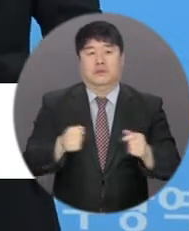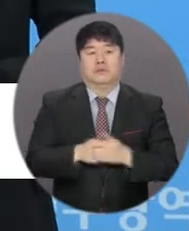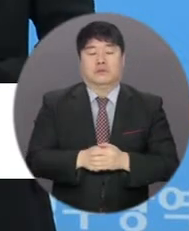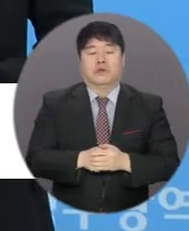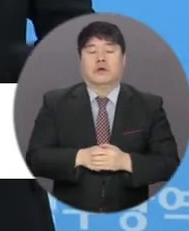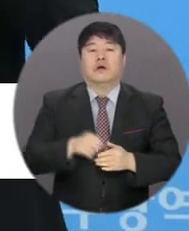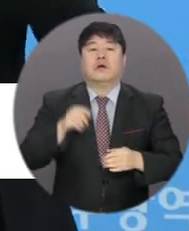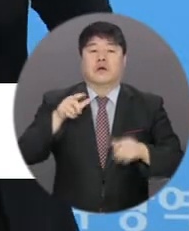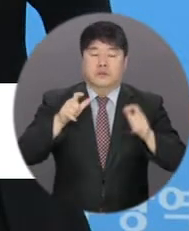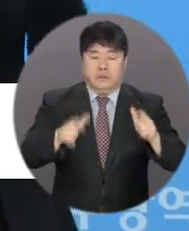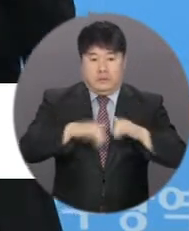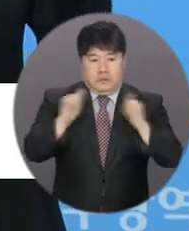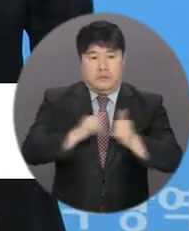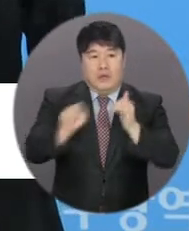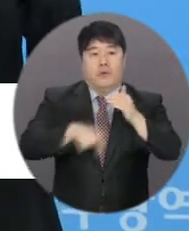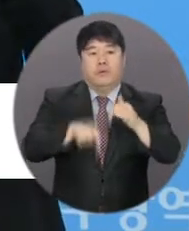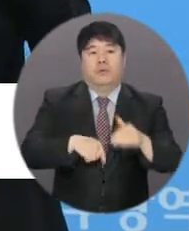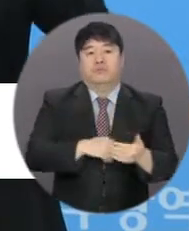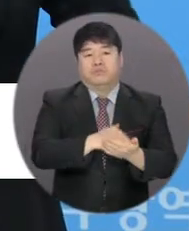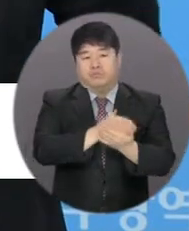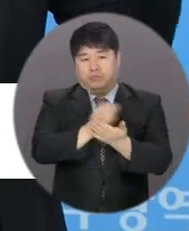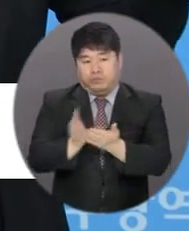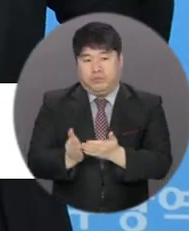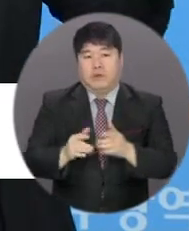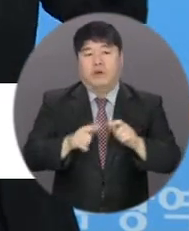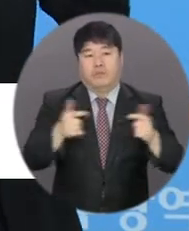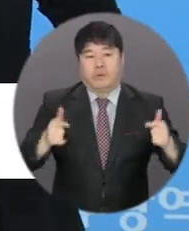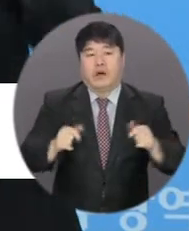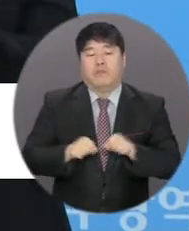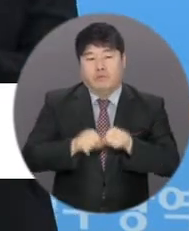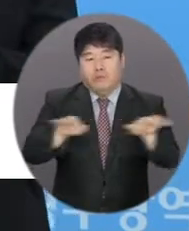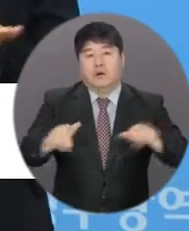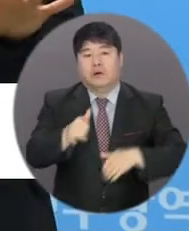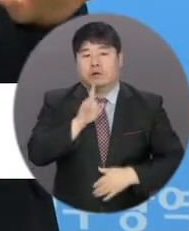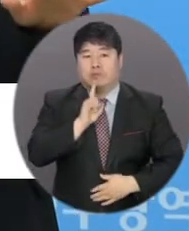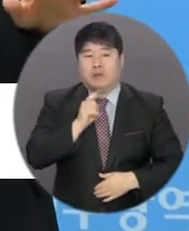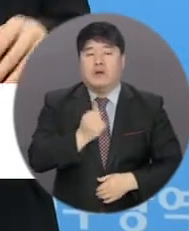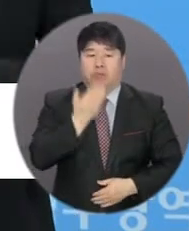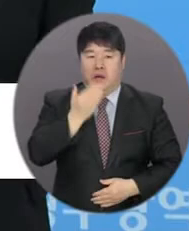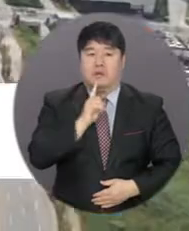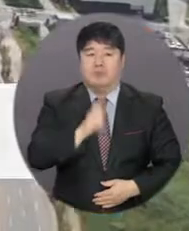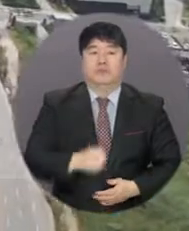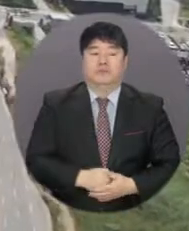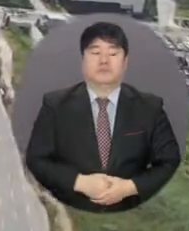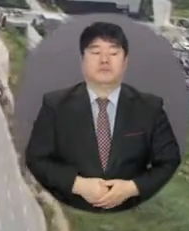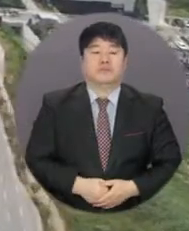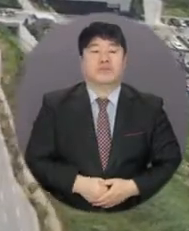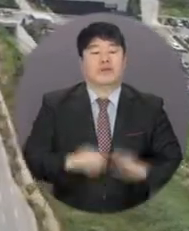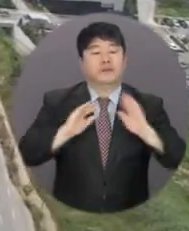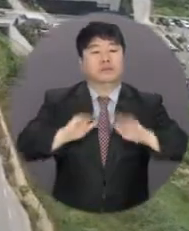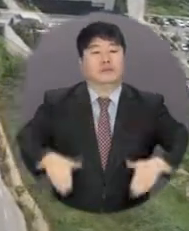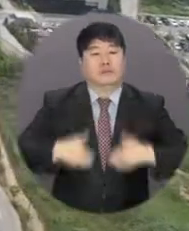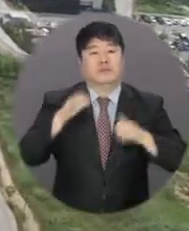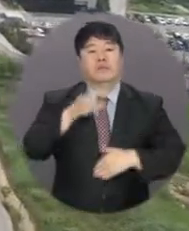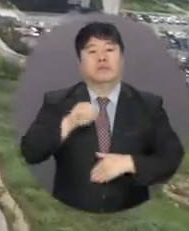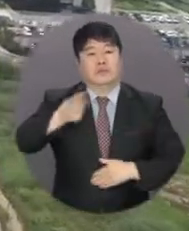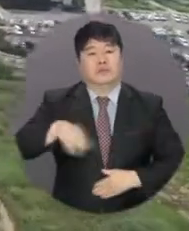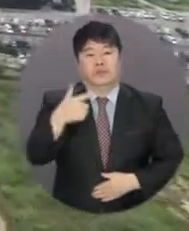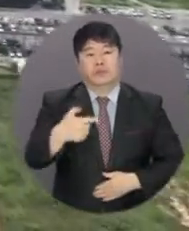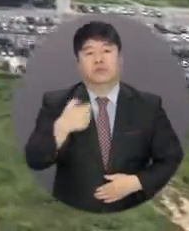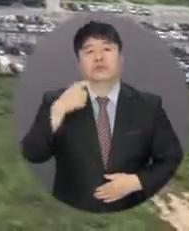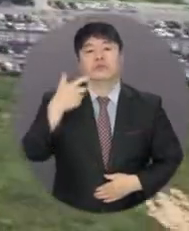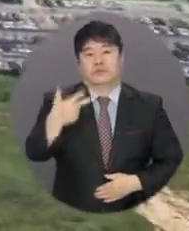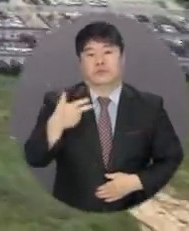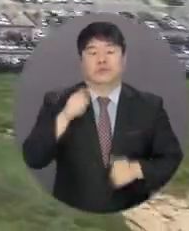지역사회 안에 다양하게 확진 자들이 퍼져 있을 수도 있다는 가능성이 기도합니다 전남 에서도 302 순